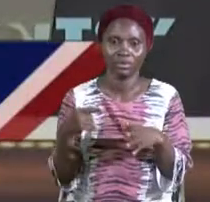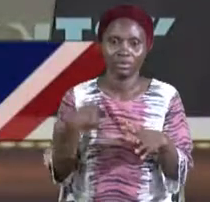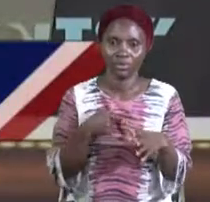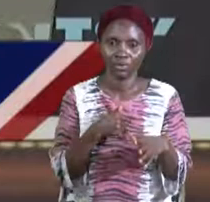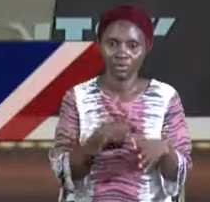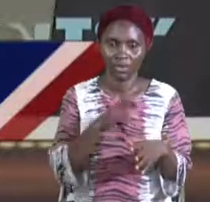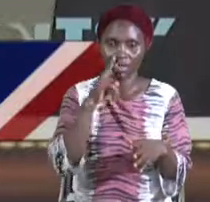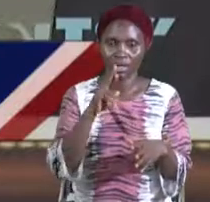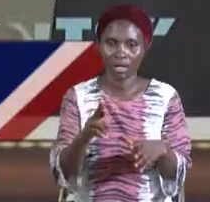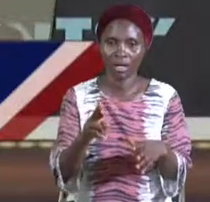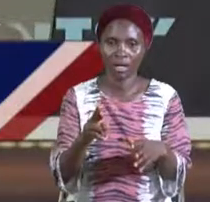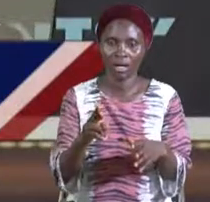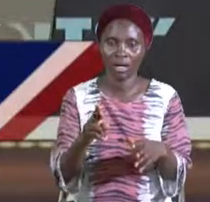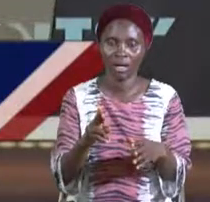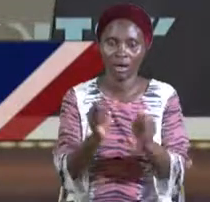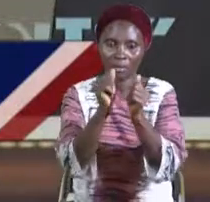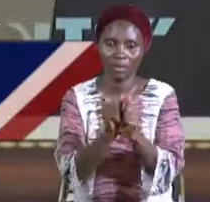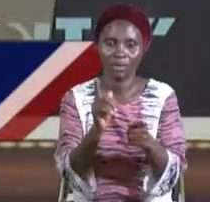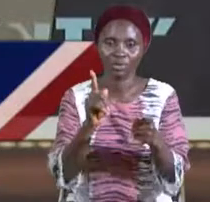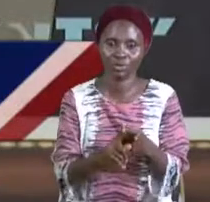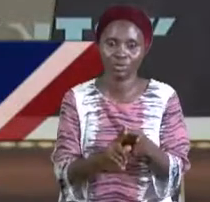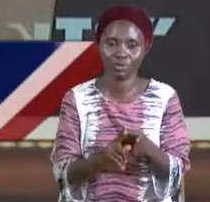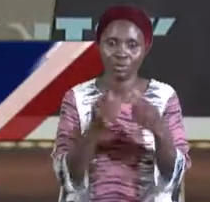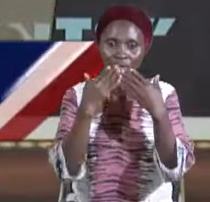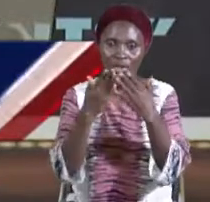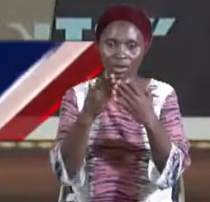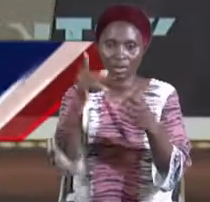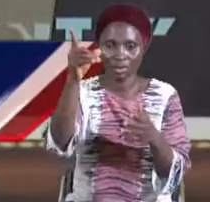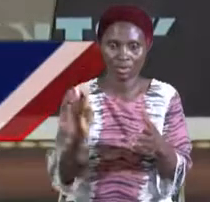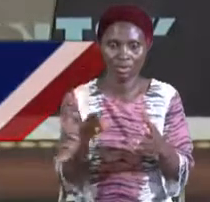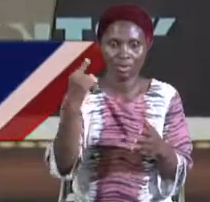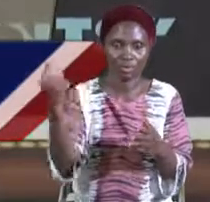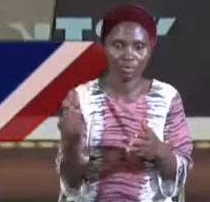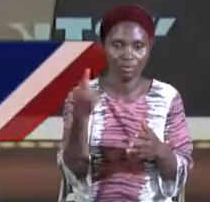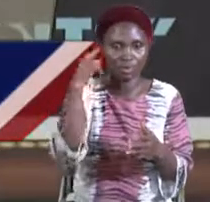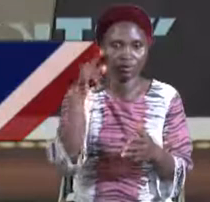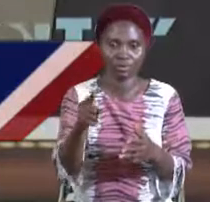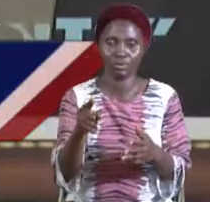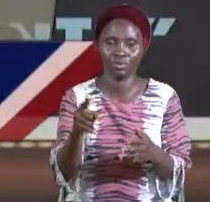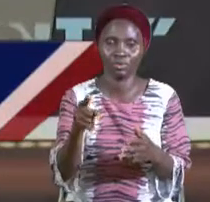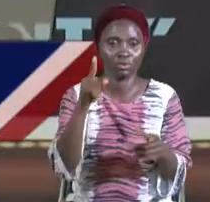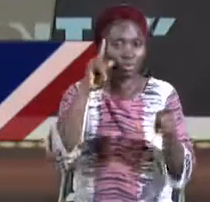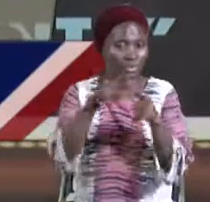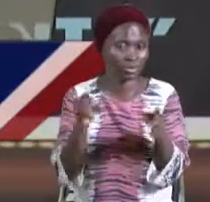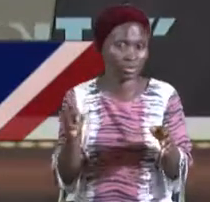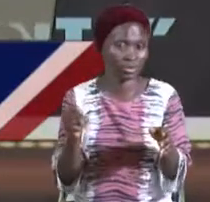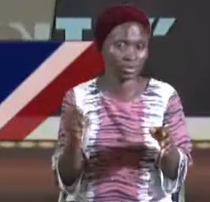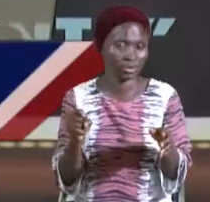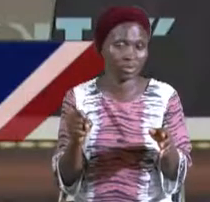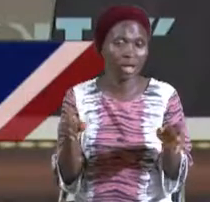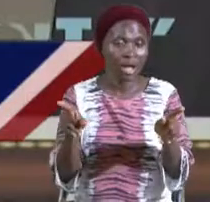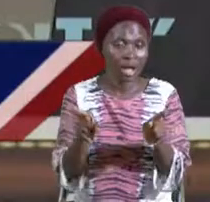votre sujet, frère, rendre continuellement grâce à Dieu, comme cela est juste. Parce